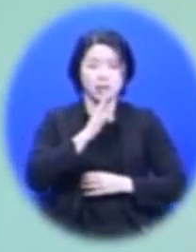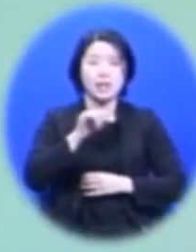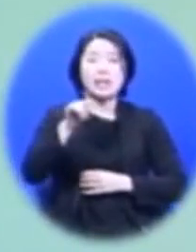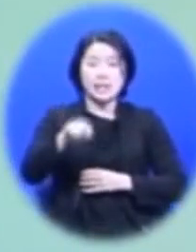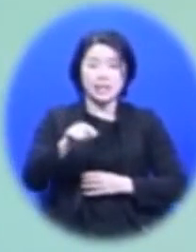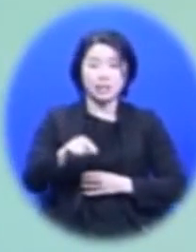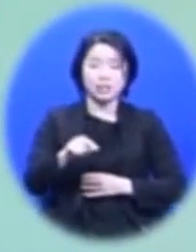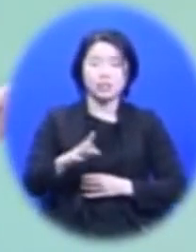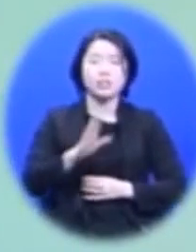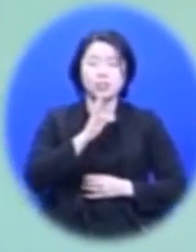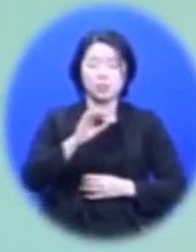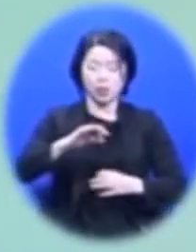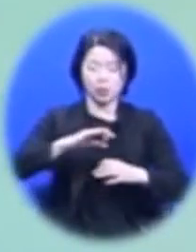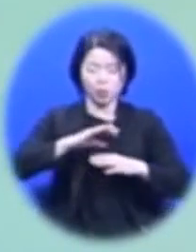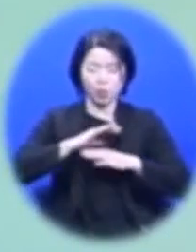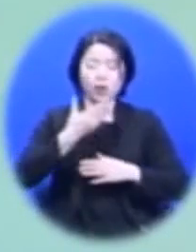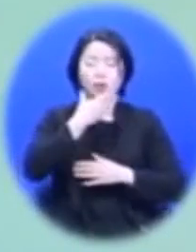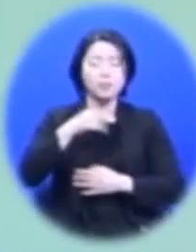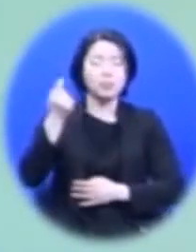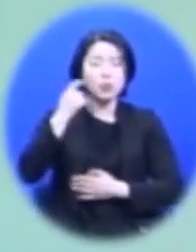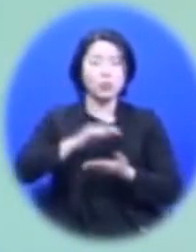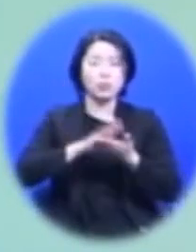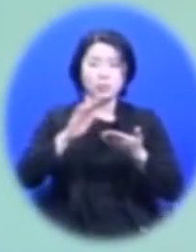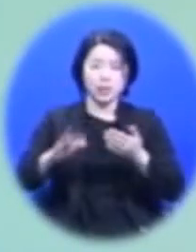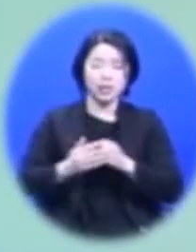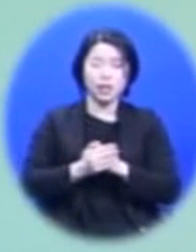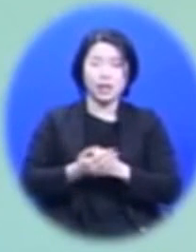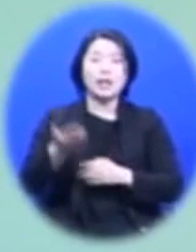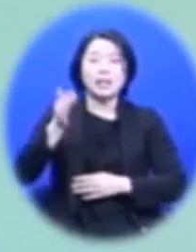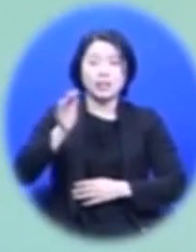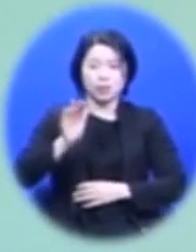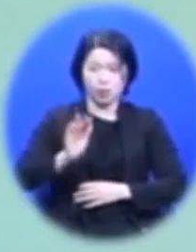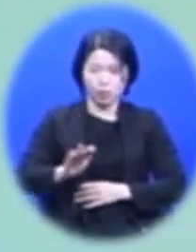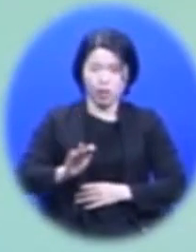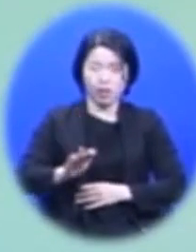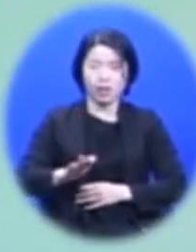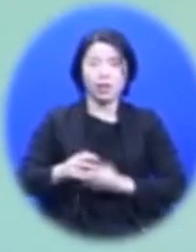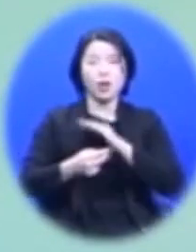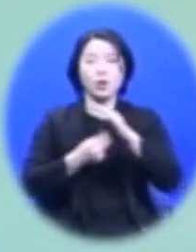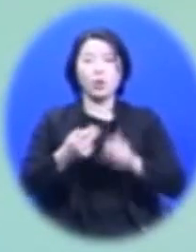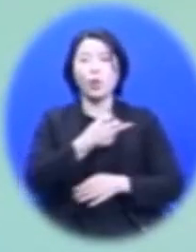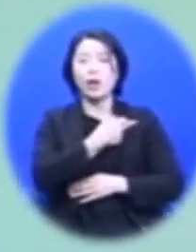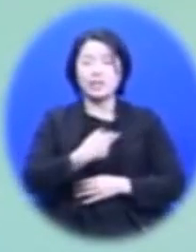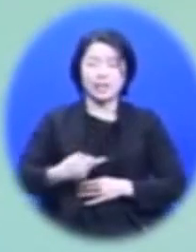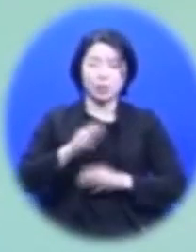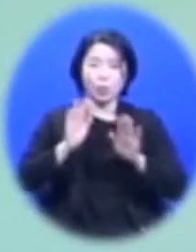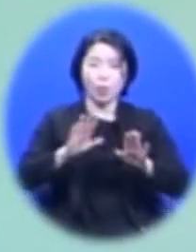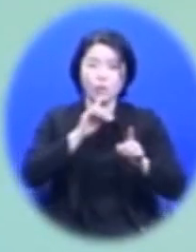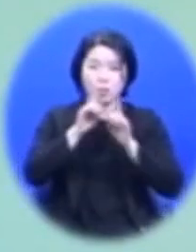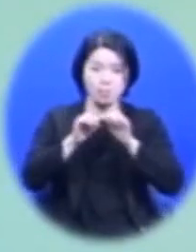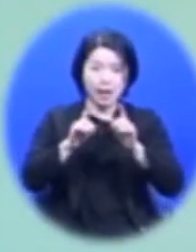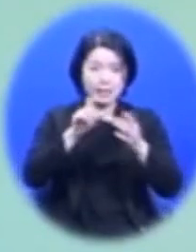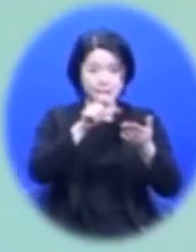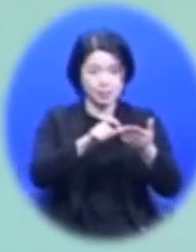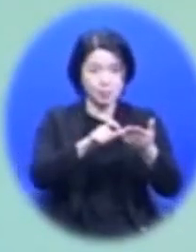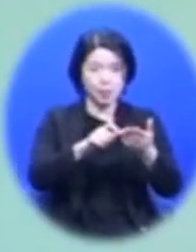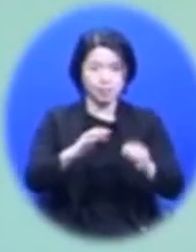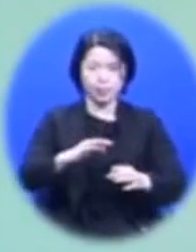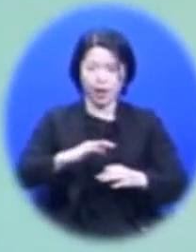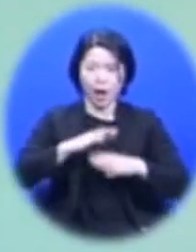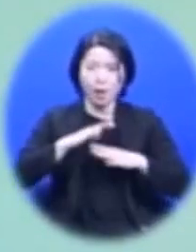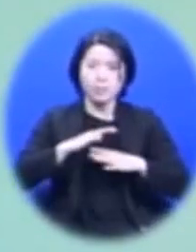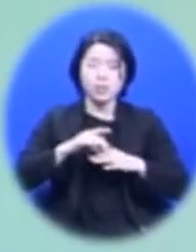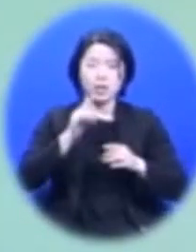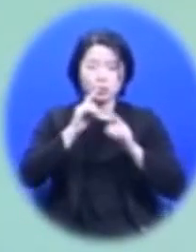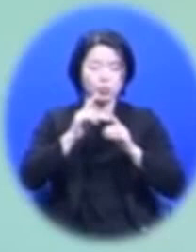이것은 정말 놀라운 복음이죠. 자, 그런데 요한사도는 오늘 말씀에 깜짝 놀라는